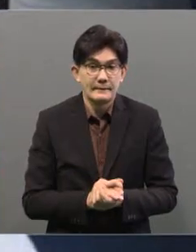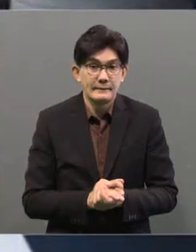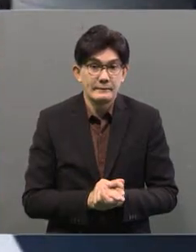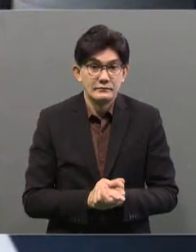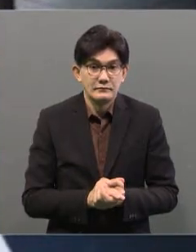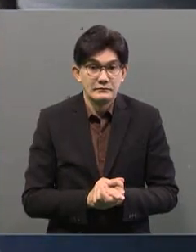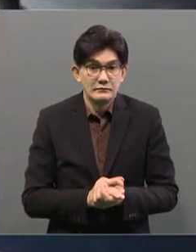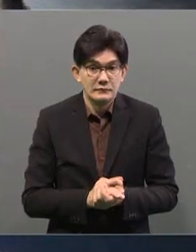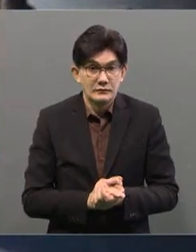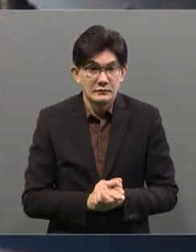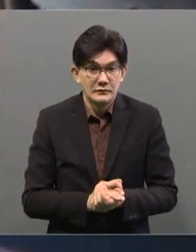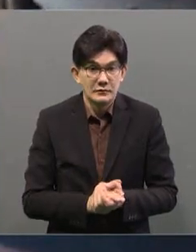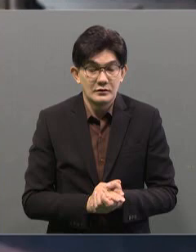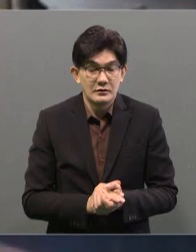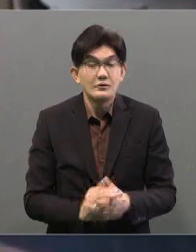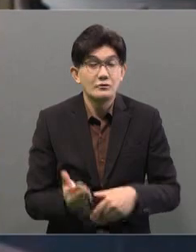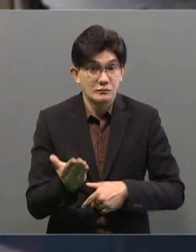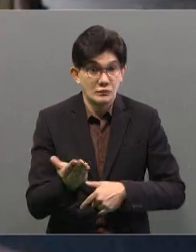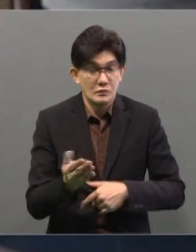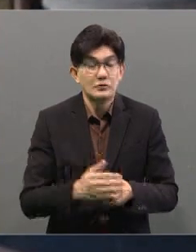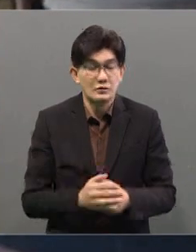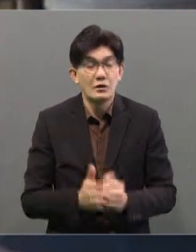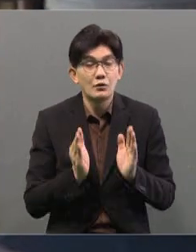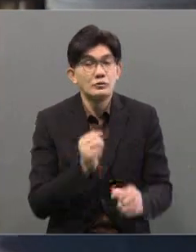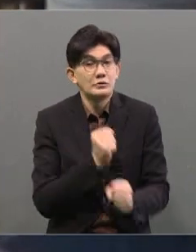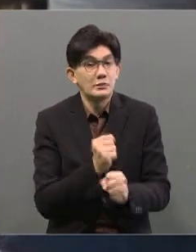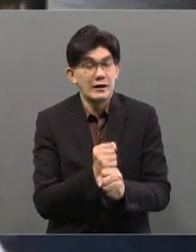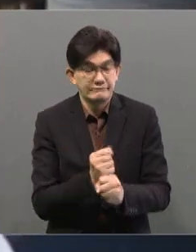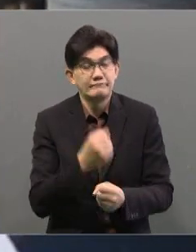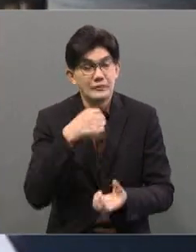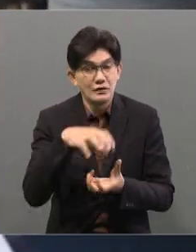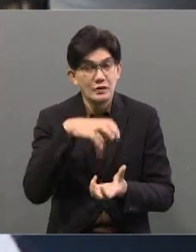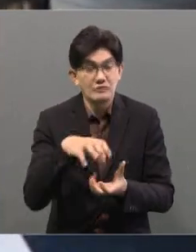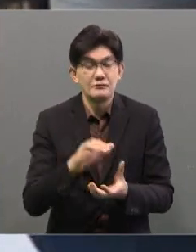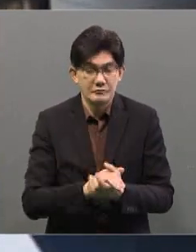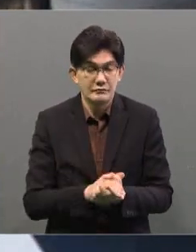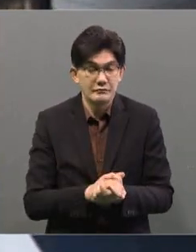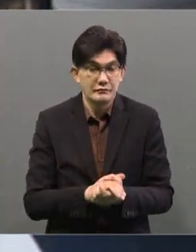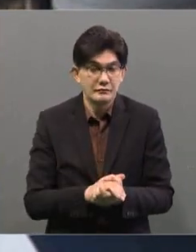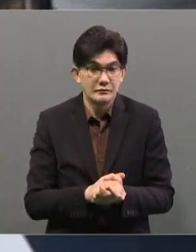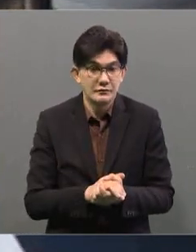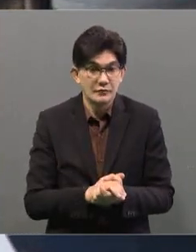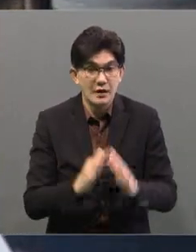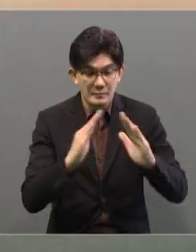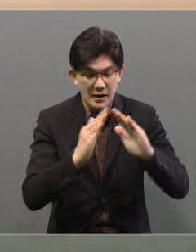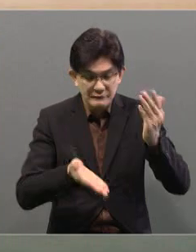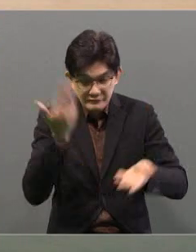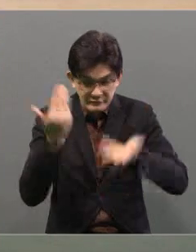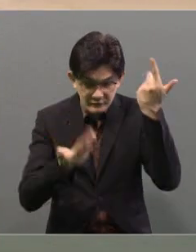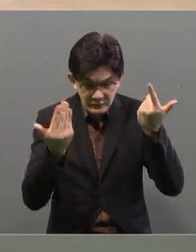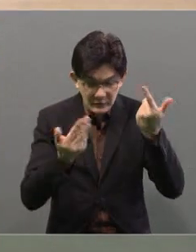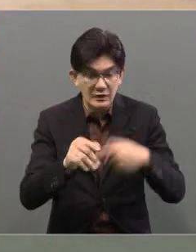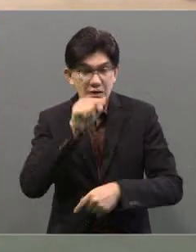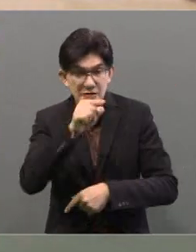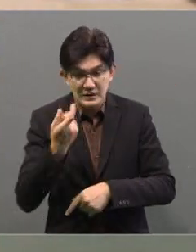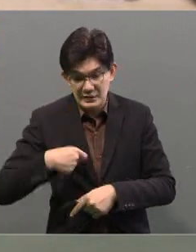คือก็ต้องฟังความทั้งสองข้างนะครับทีนี้มาฟังทางฝั่งของกรมเจ้าท่ากรมเจ้าท่าเขายืนยันว่าการมารื้อถอนเนี่ยเป็นไปตาม